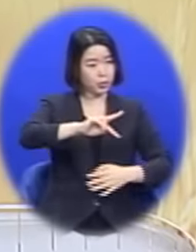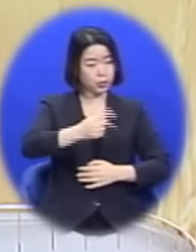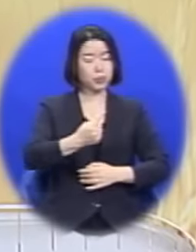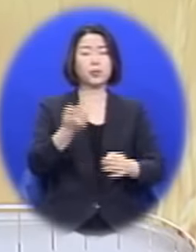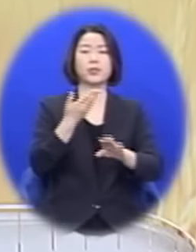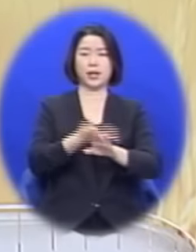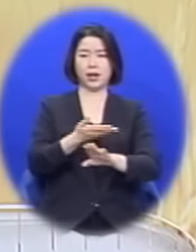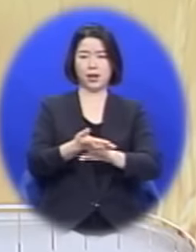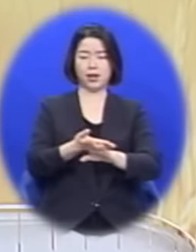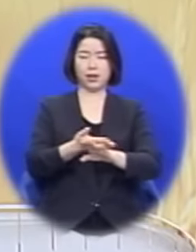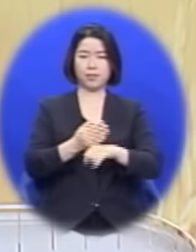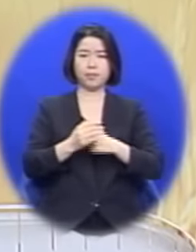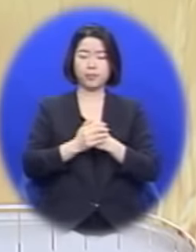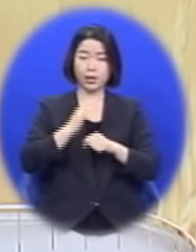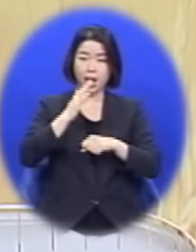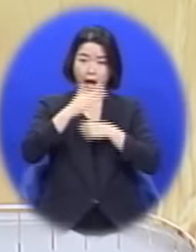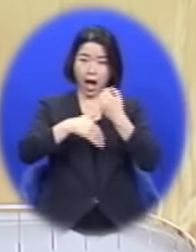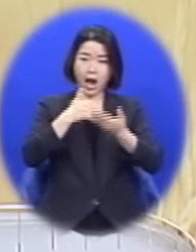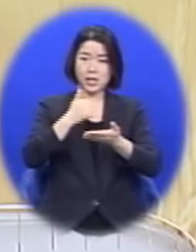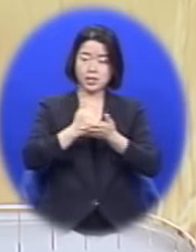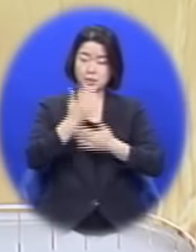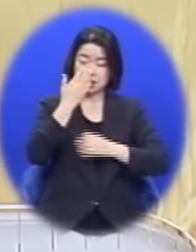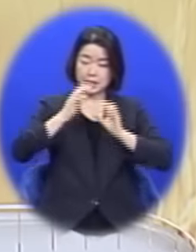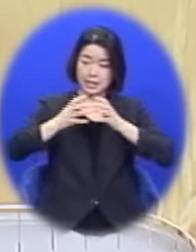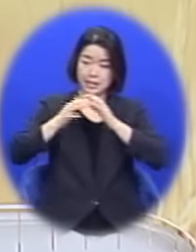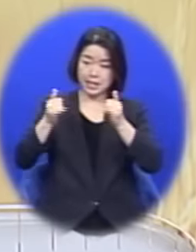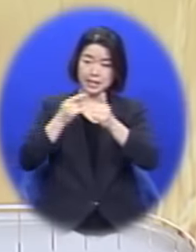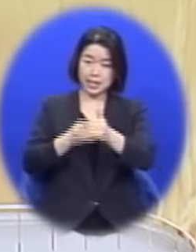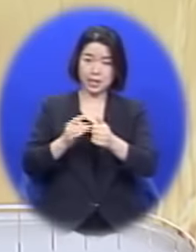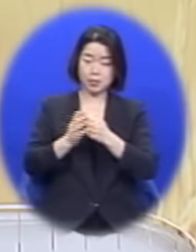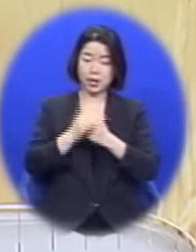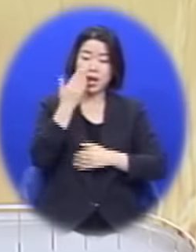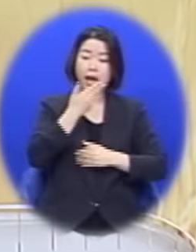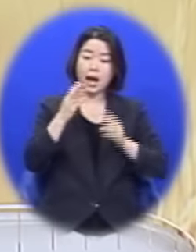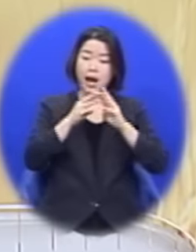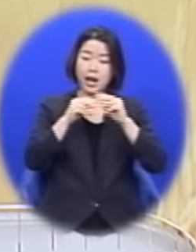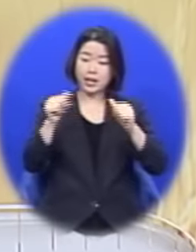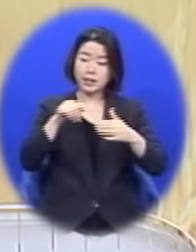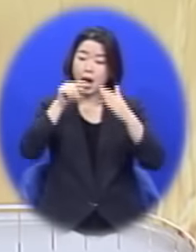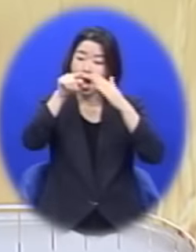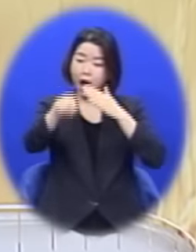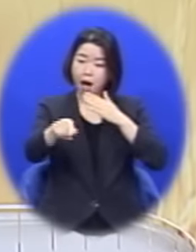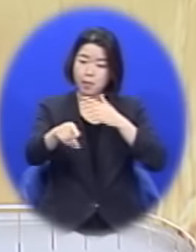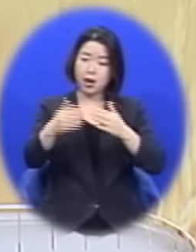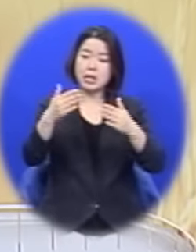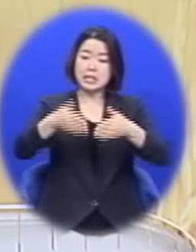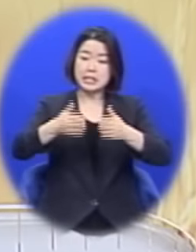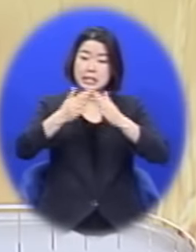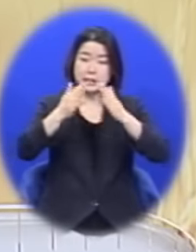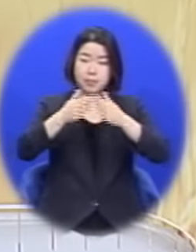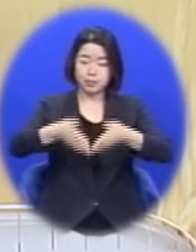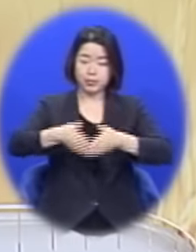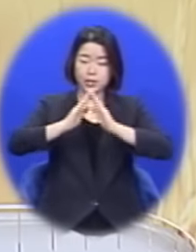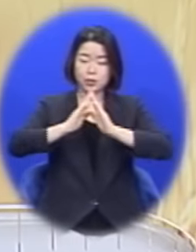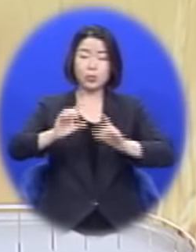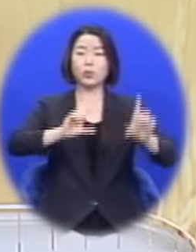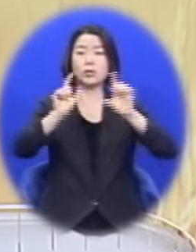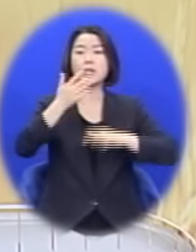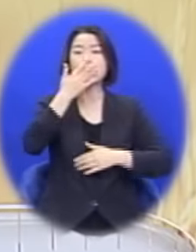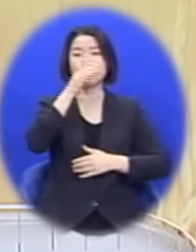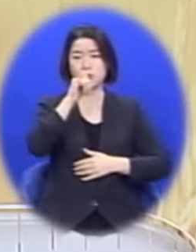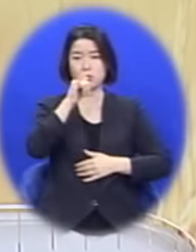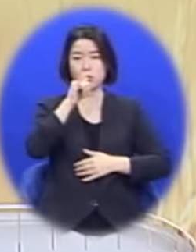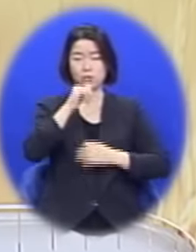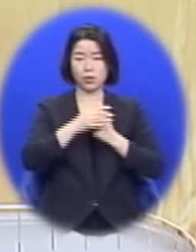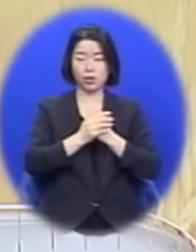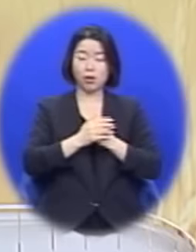하나님은 이스라엘 백성들에게 가나안 땅에 들어가면 너희들이 이제 집을 짓고 살 것이라고 했습니다. 여러분 집을 짓고 사는